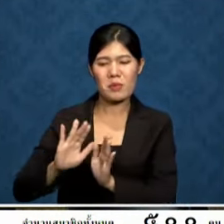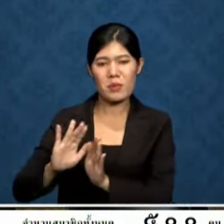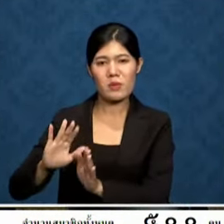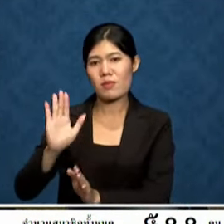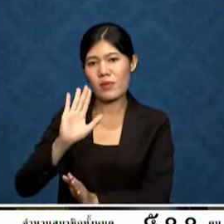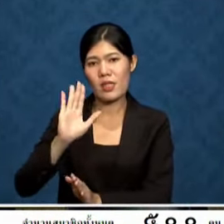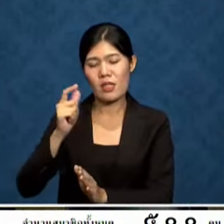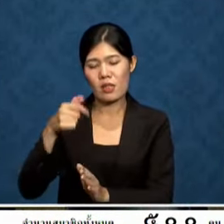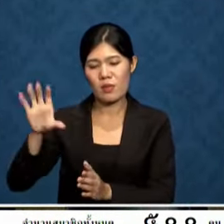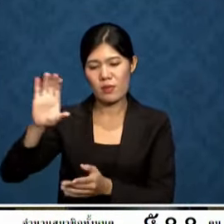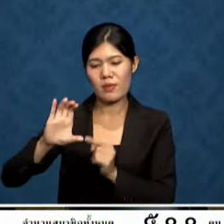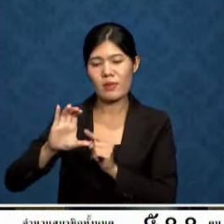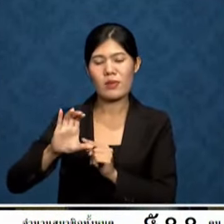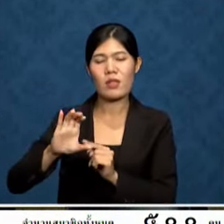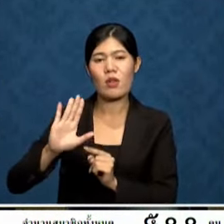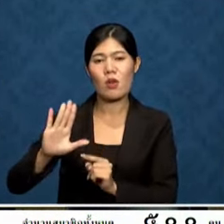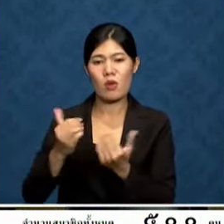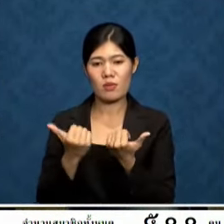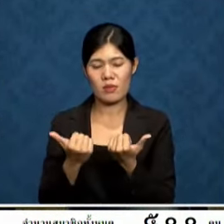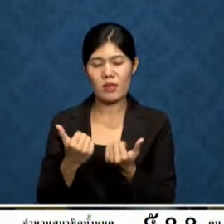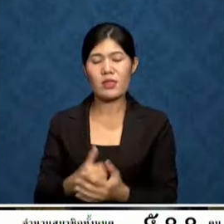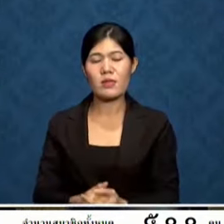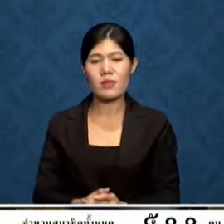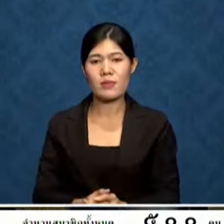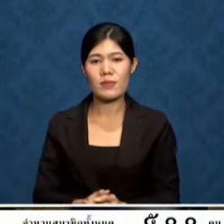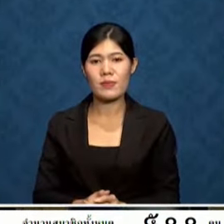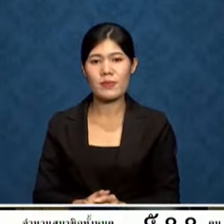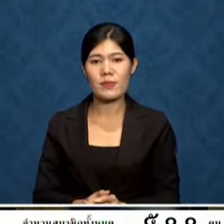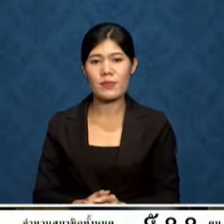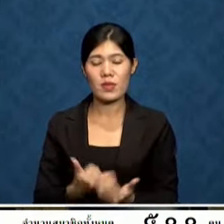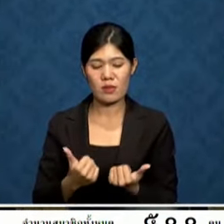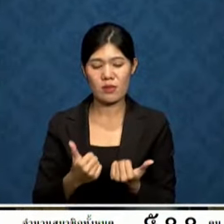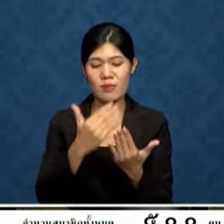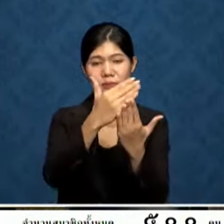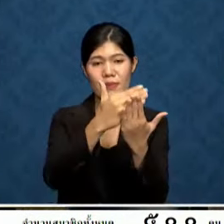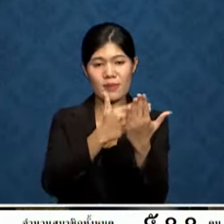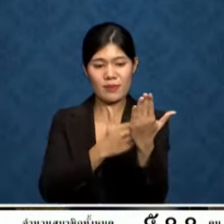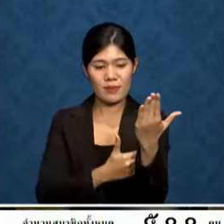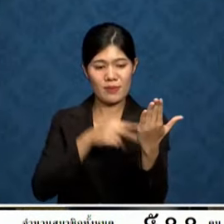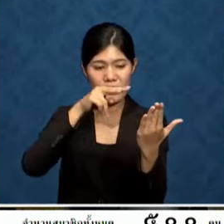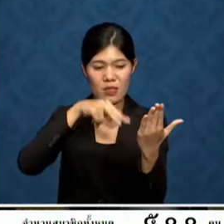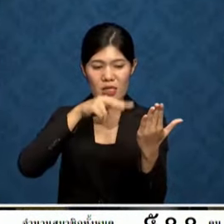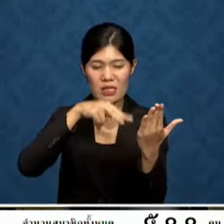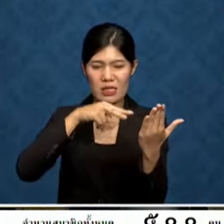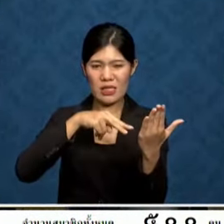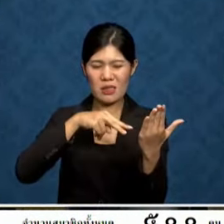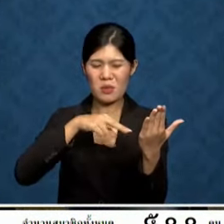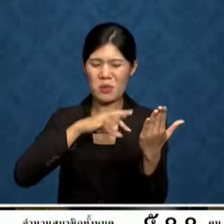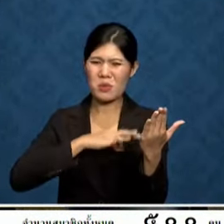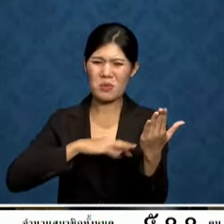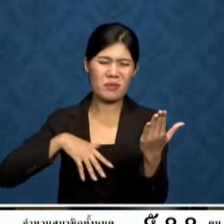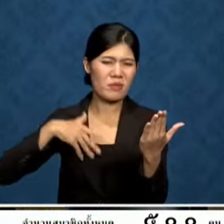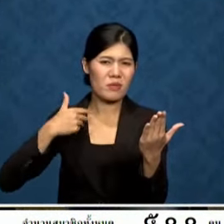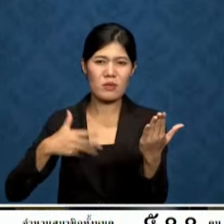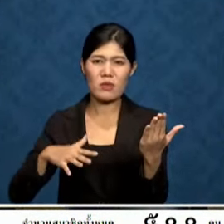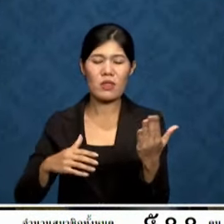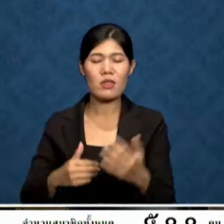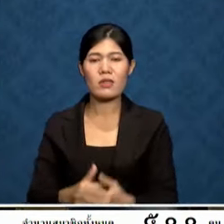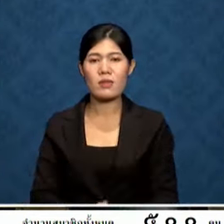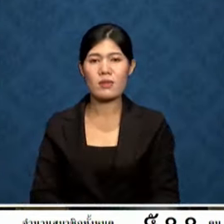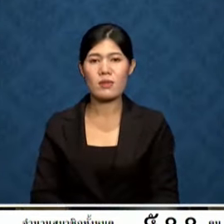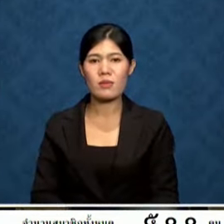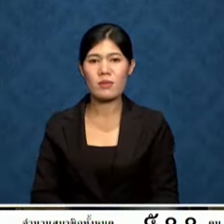ไปปัญหาก็คือว่าเมื่อเราไปดูในรายละเอียดนะครับก็ยิ่งผิดหวังกว่าครั้งก่อนอีกครับ